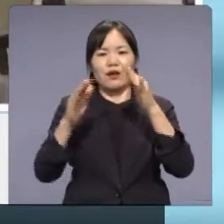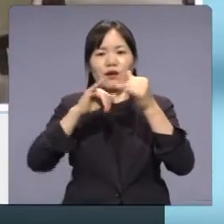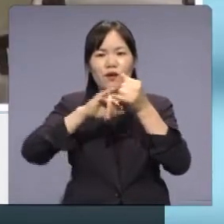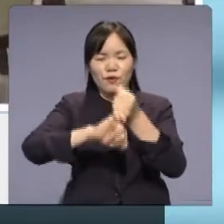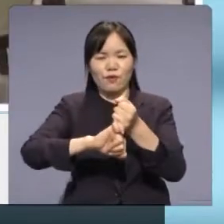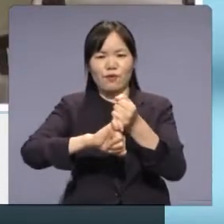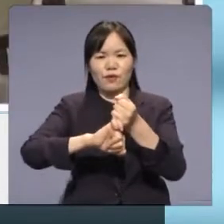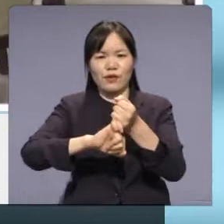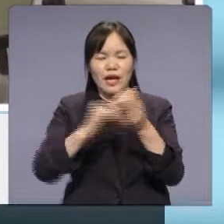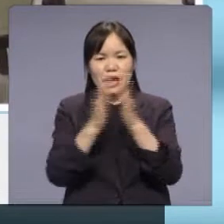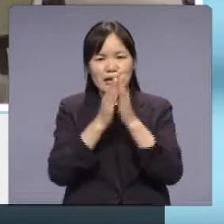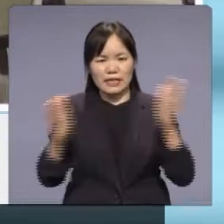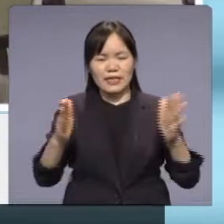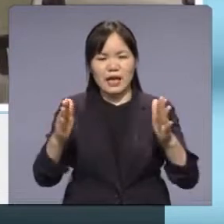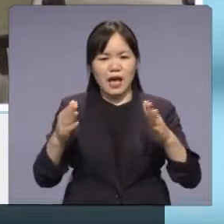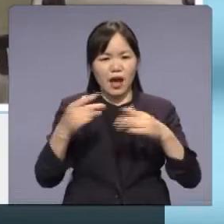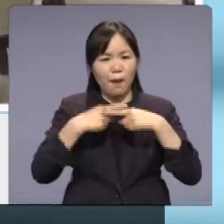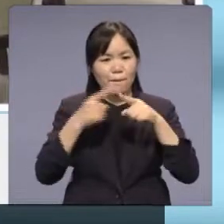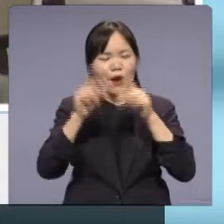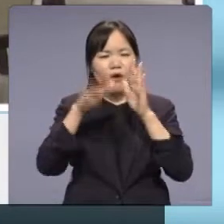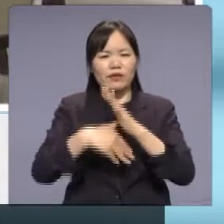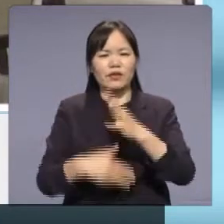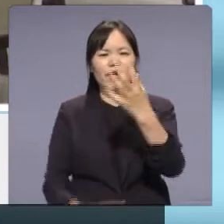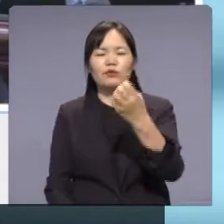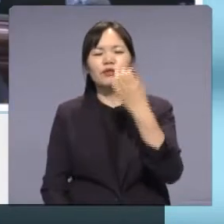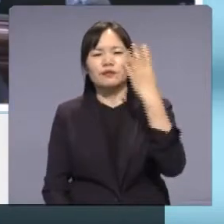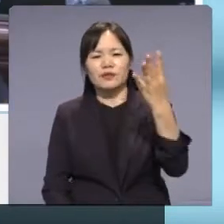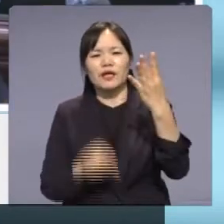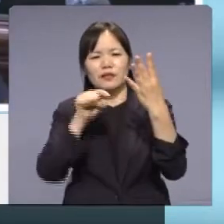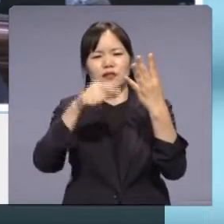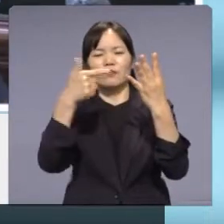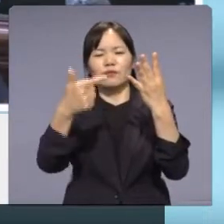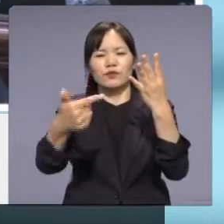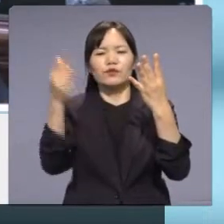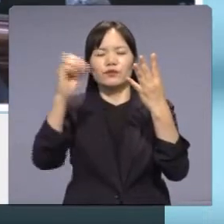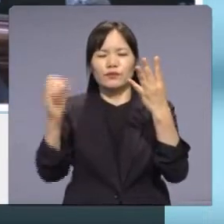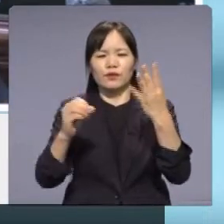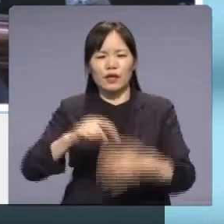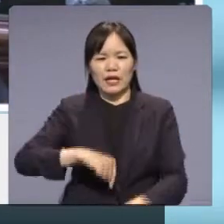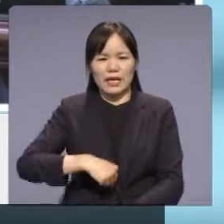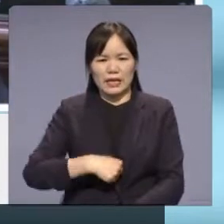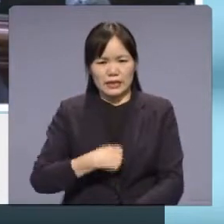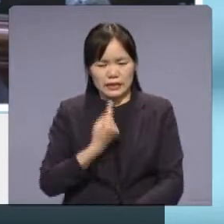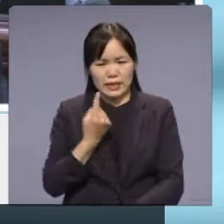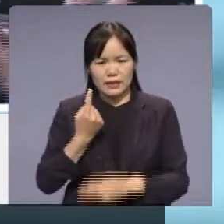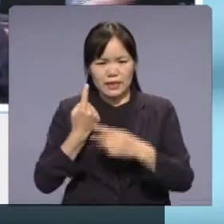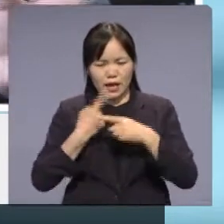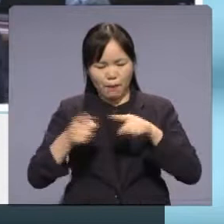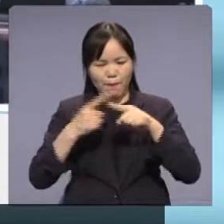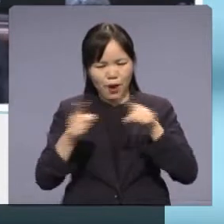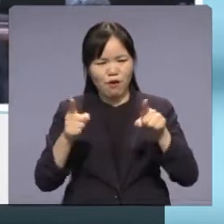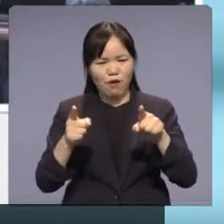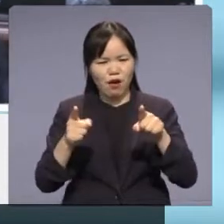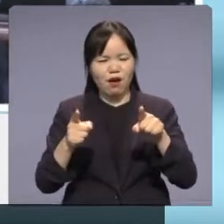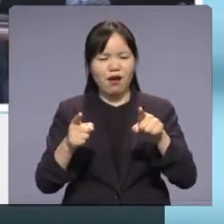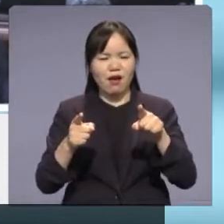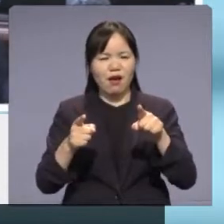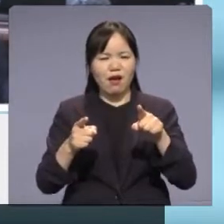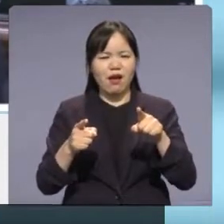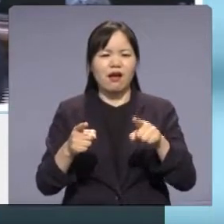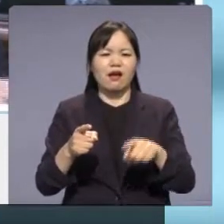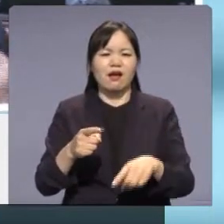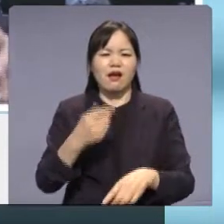자체 공약 이행도를 평가해 보니까 94.6%라고 하는 자체 평가입니다. 네. 평가율이